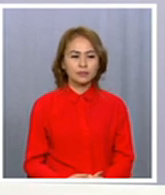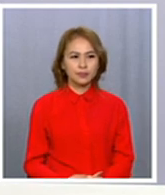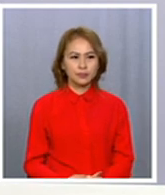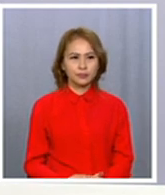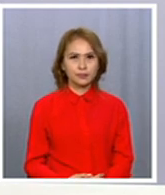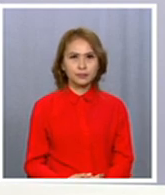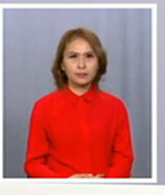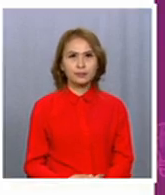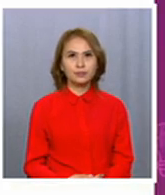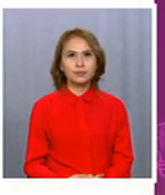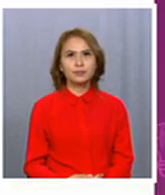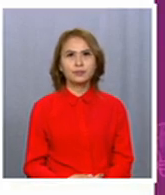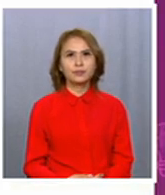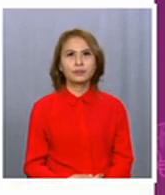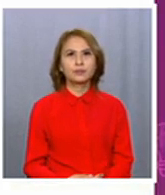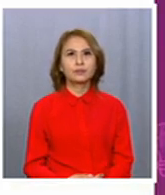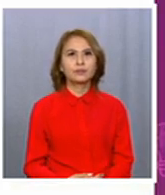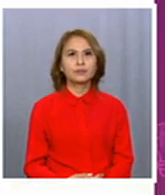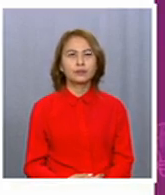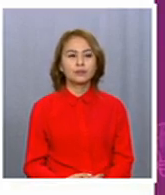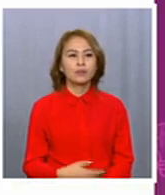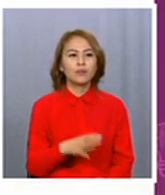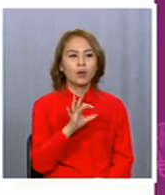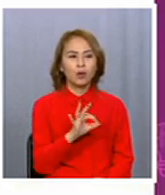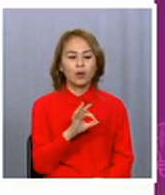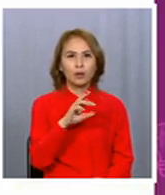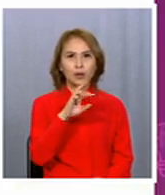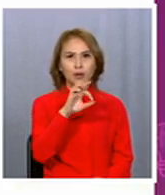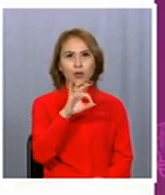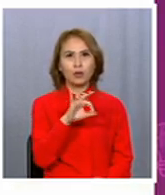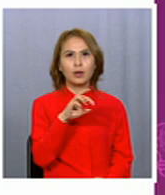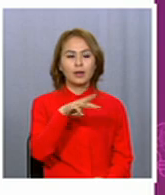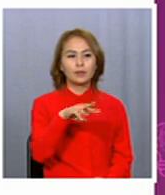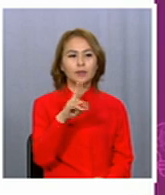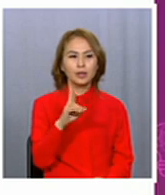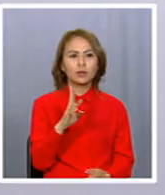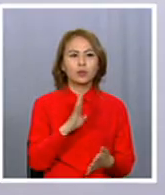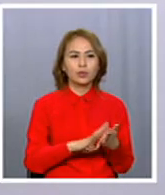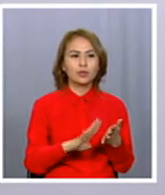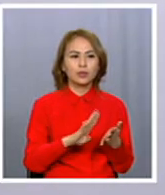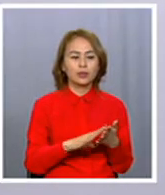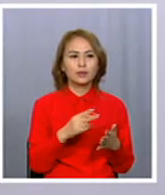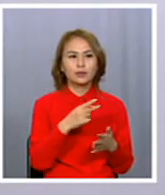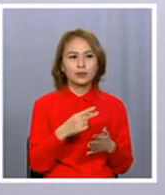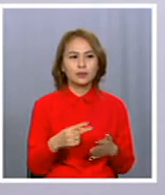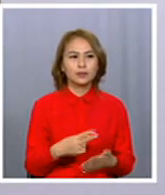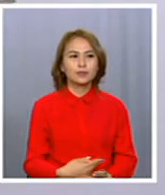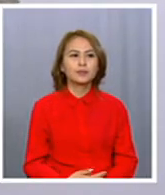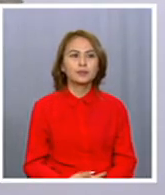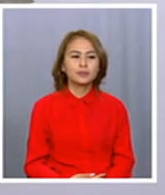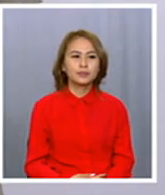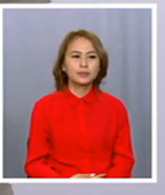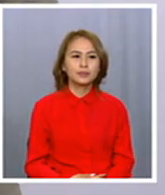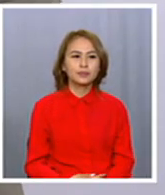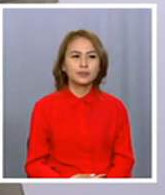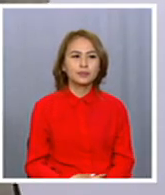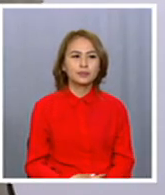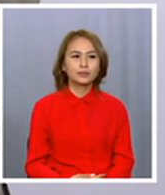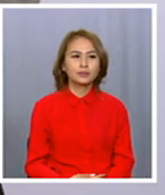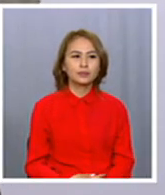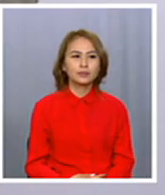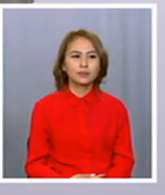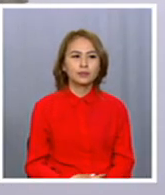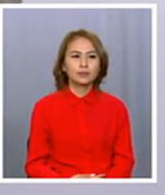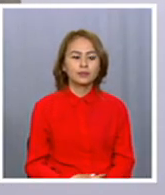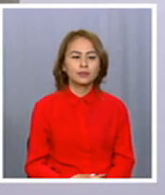болар. Белгілеу бойынша МОК бұрышы 90 градусқа тең. Ал енді балалар, сабағымыздың ең қызықты жеріне де келдік.